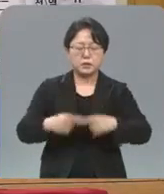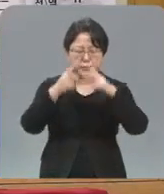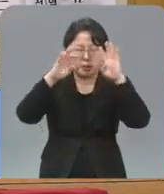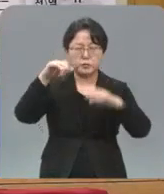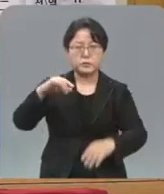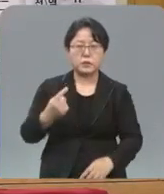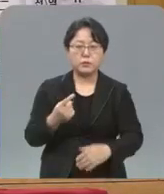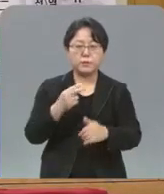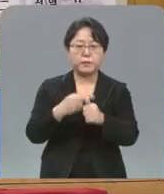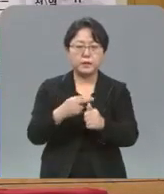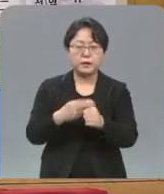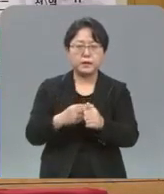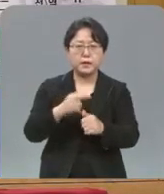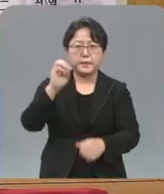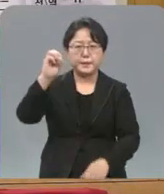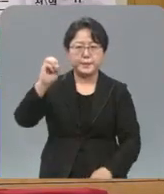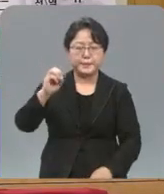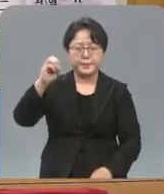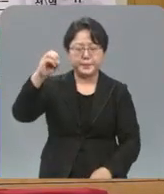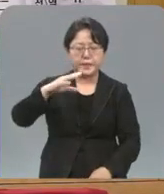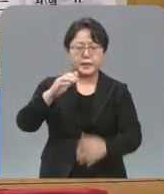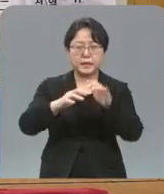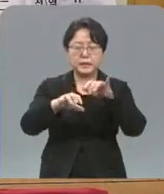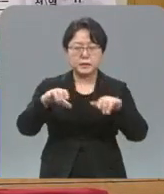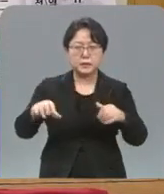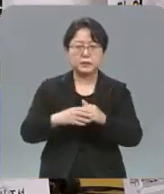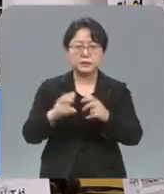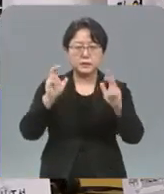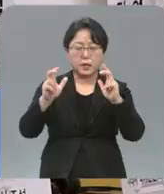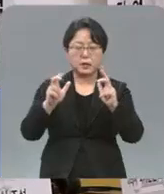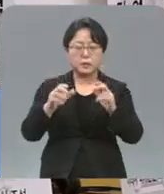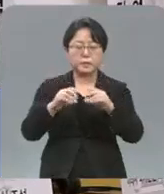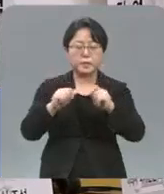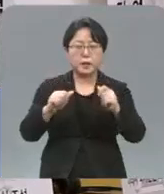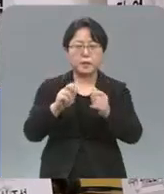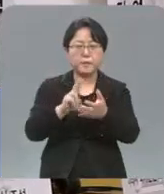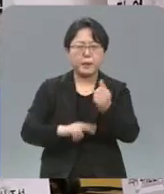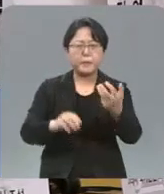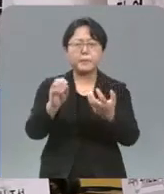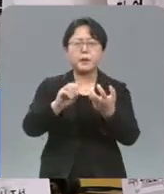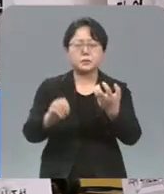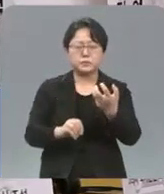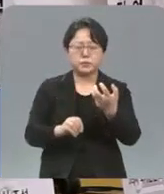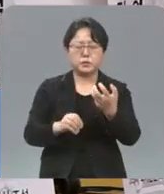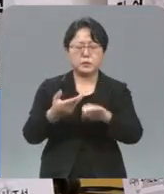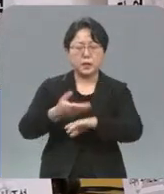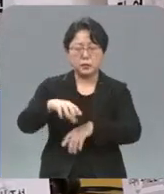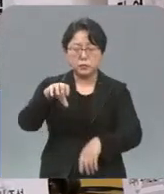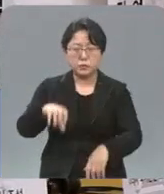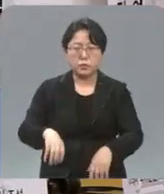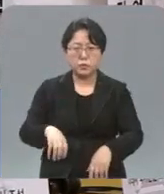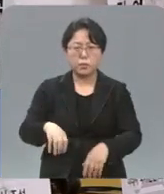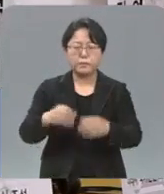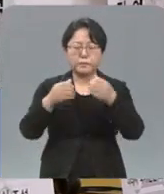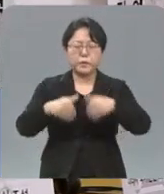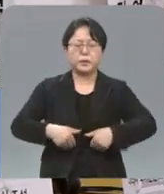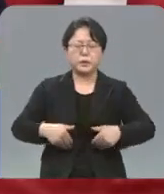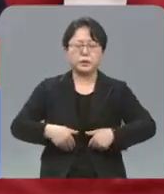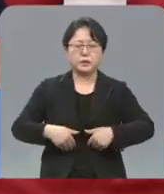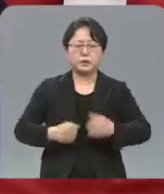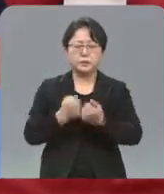유창우 박사는 빅그린 산당 광주 구간의 산업용지 분양률이 80%가 넘어 새로운 국가산단 부지가